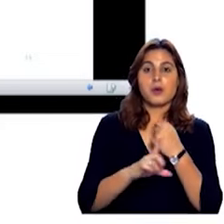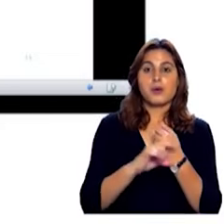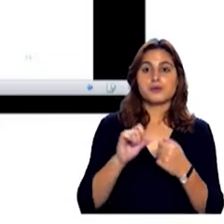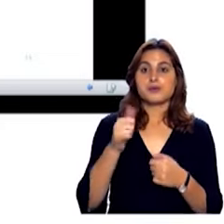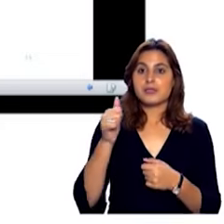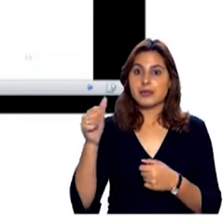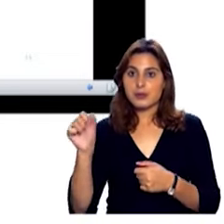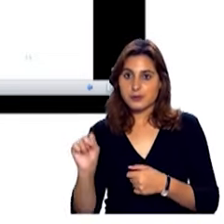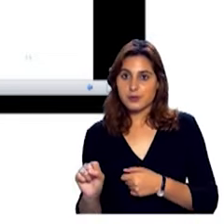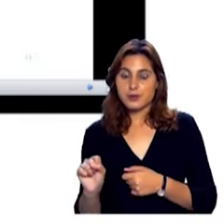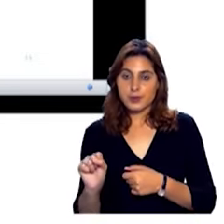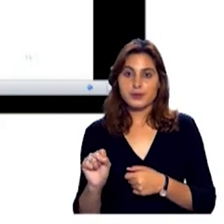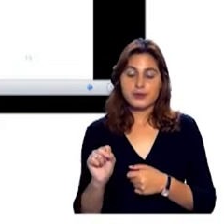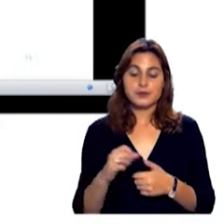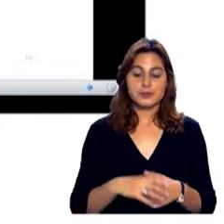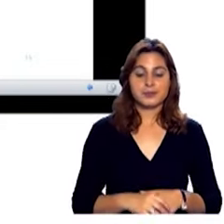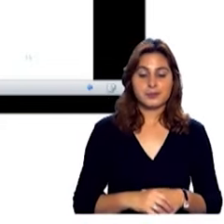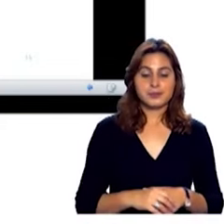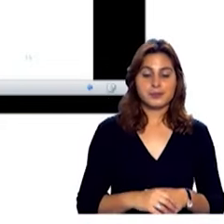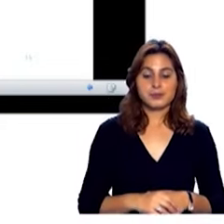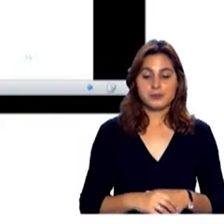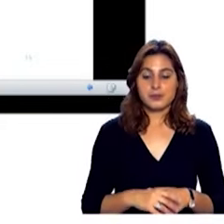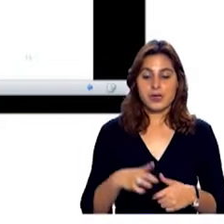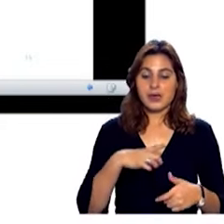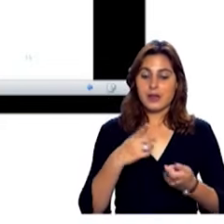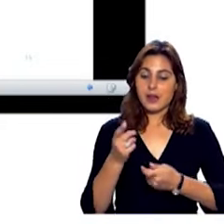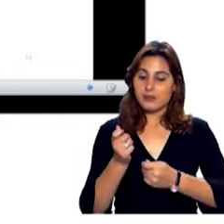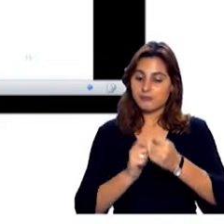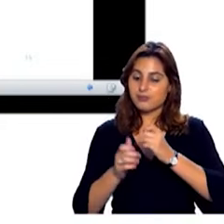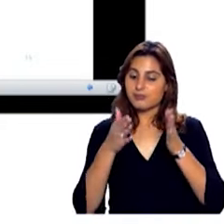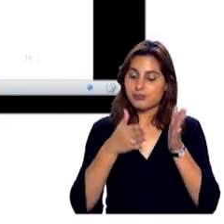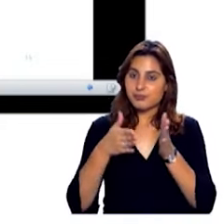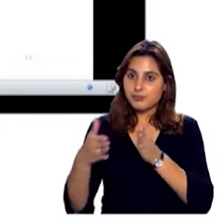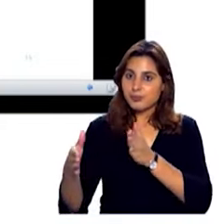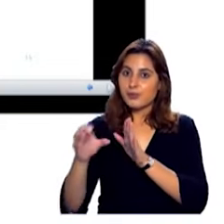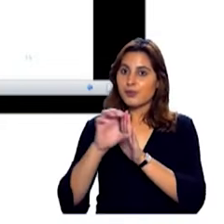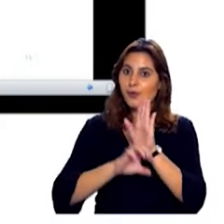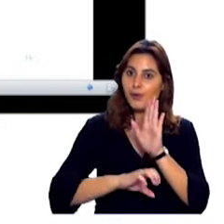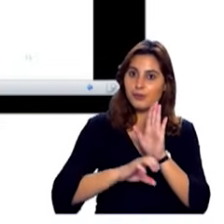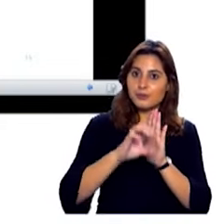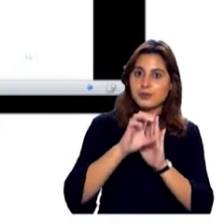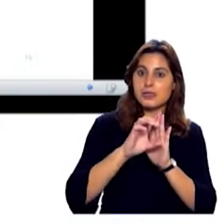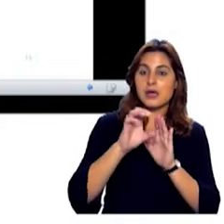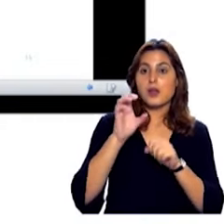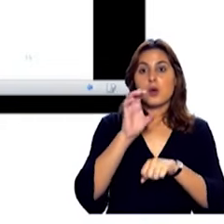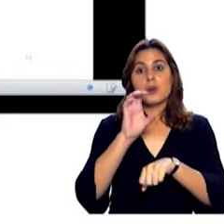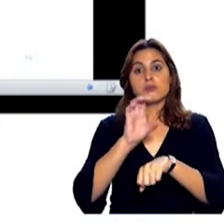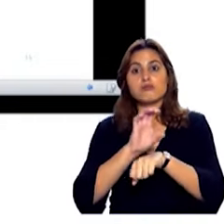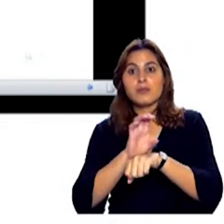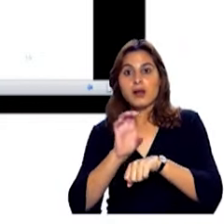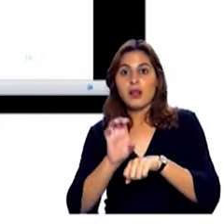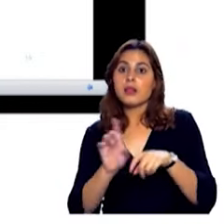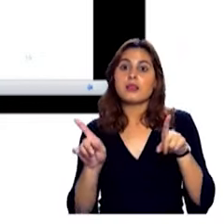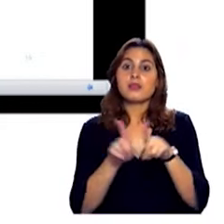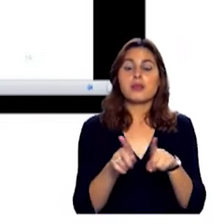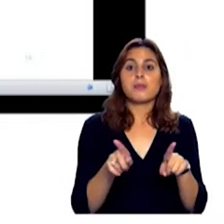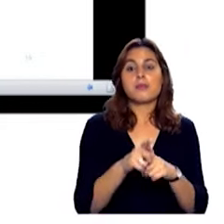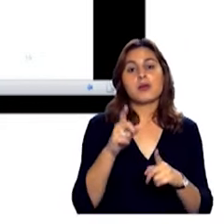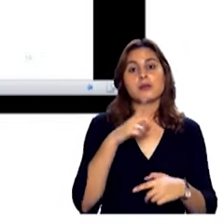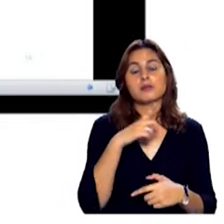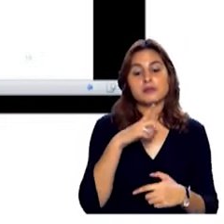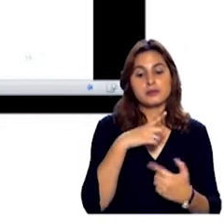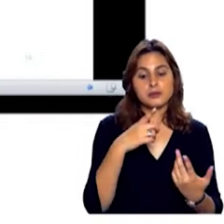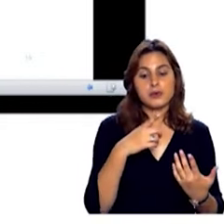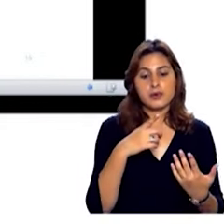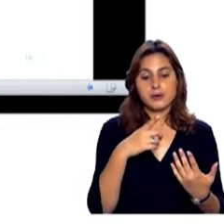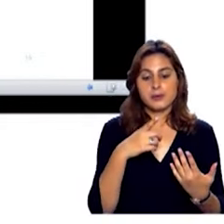di procedura civile e in particolare Ancora oggi la corte di cassazione ritiene che rappresentano violazioni di legge situazioni